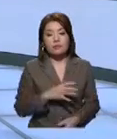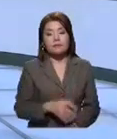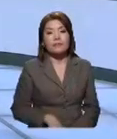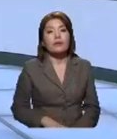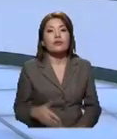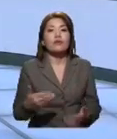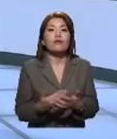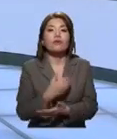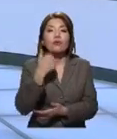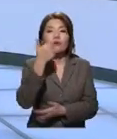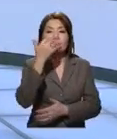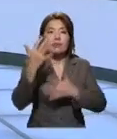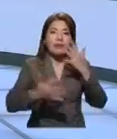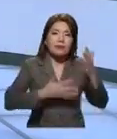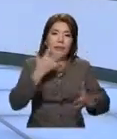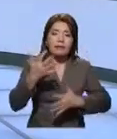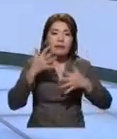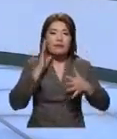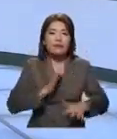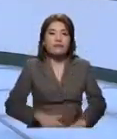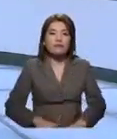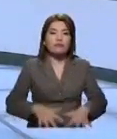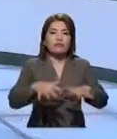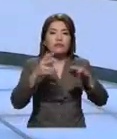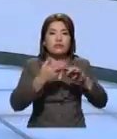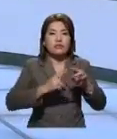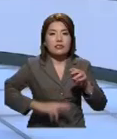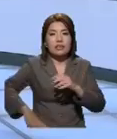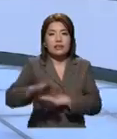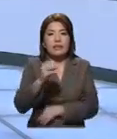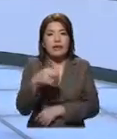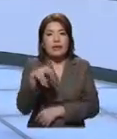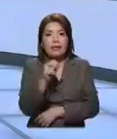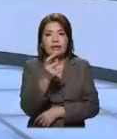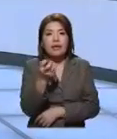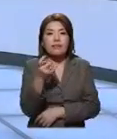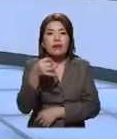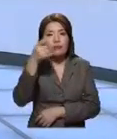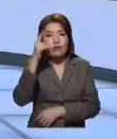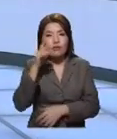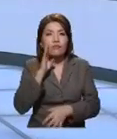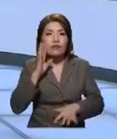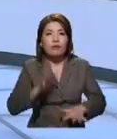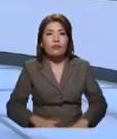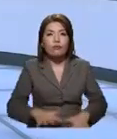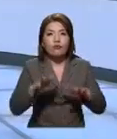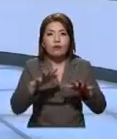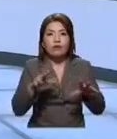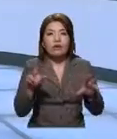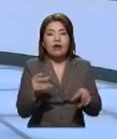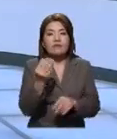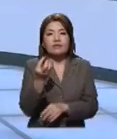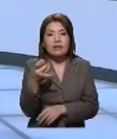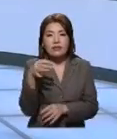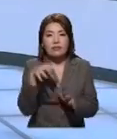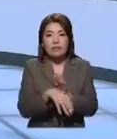Под Новый год штормы, метели и наводнения накрыли сразу несколько стран. Таиланд и Германию заливает водой, но больше всего не повезло Австралии. В